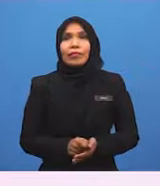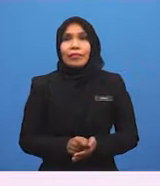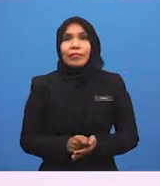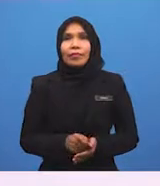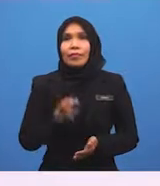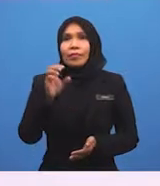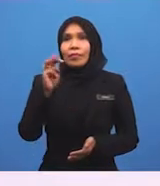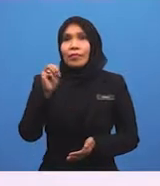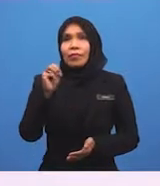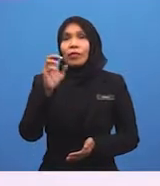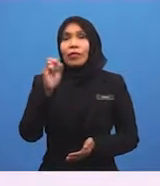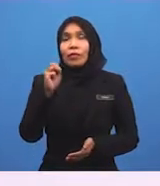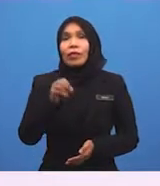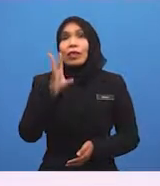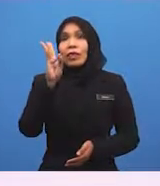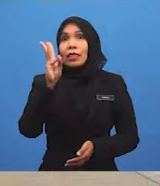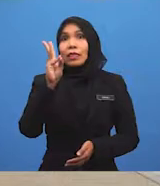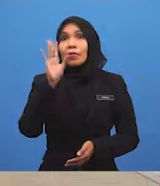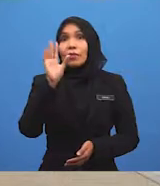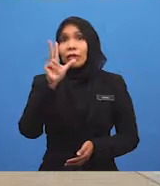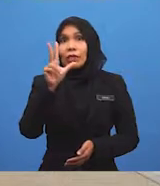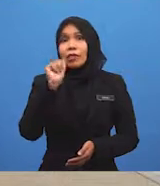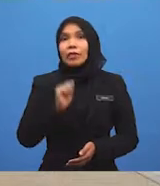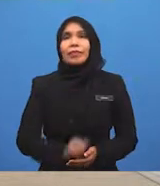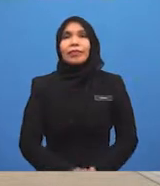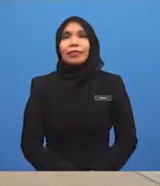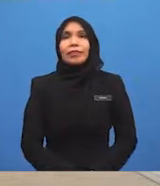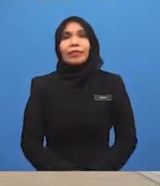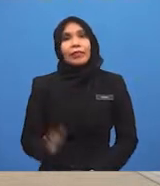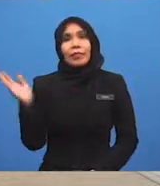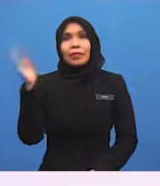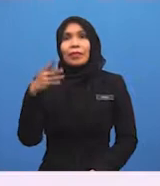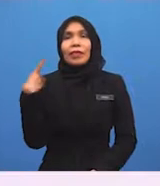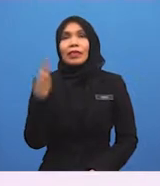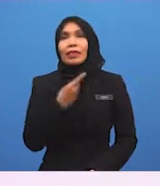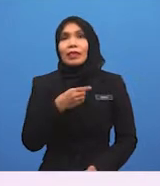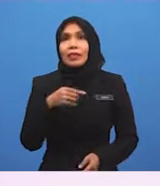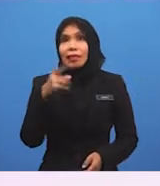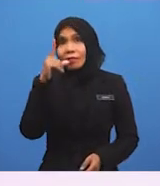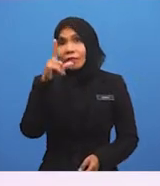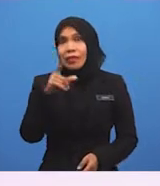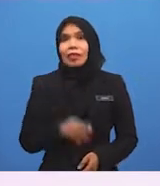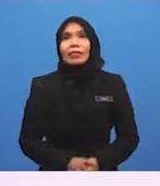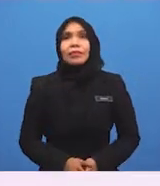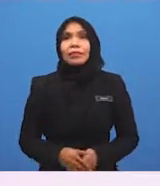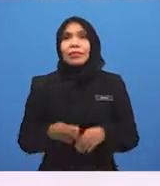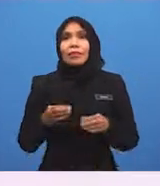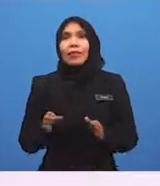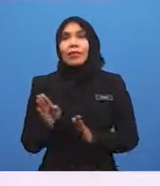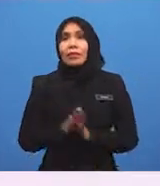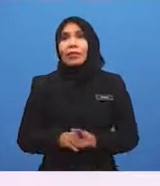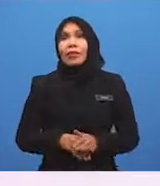surat 63. Baik, mari kita lihat cara bersikap adil kepada